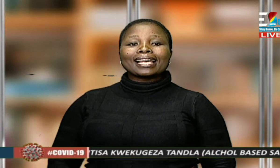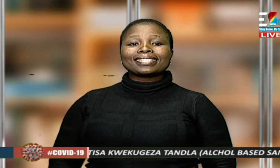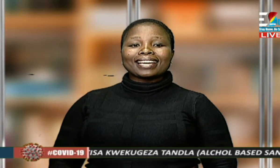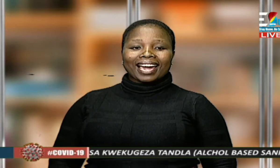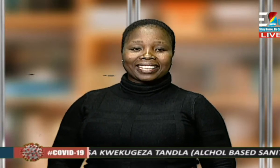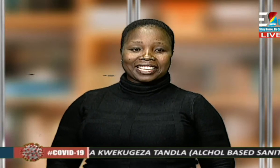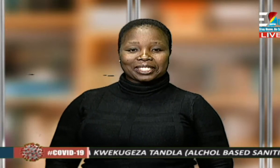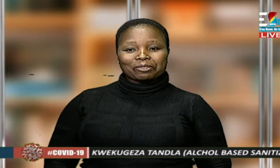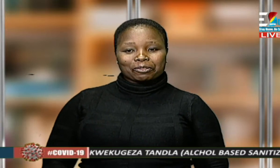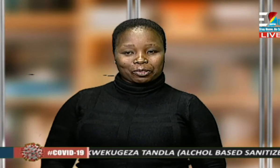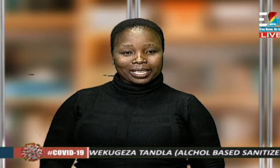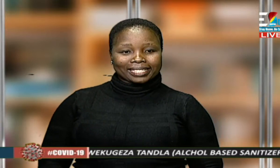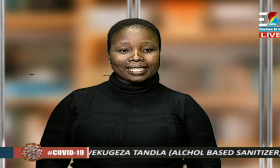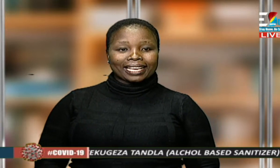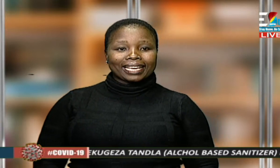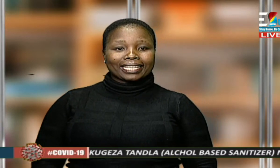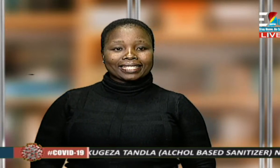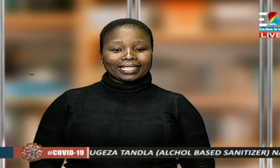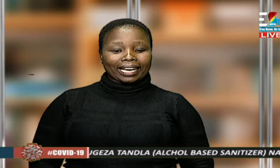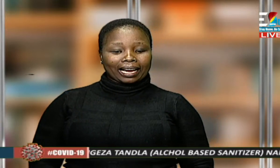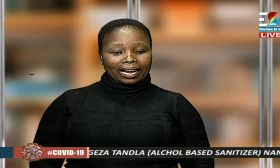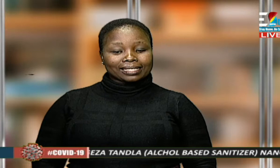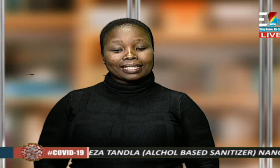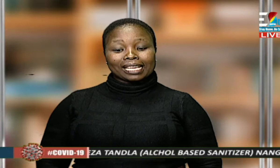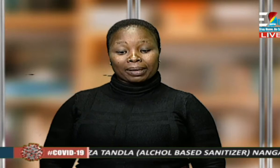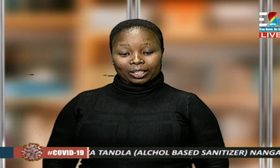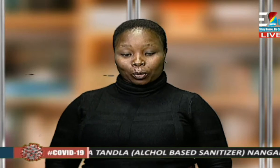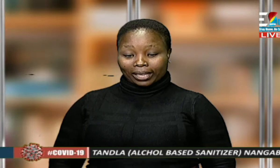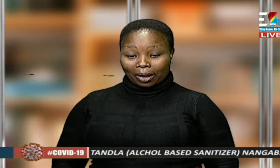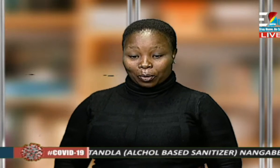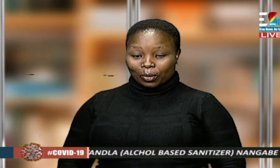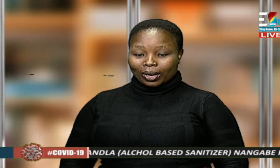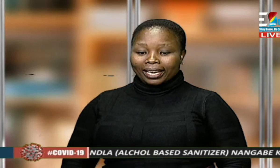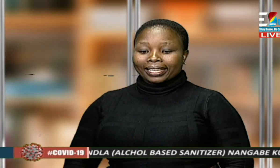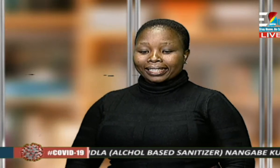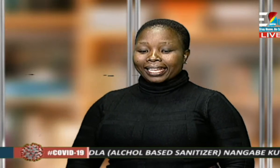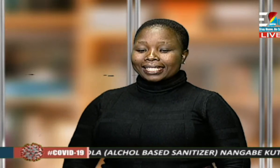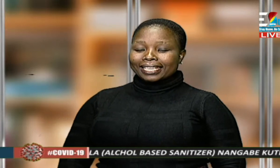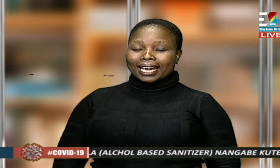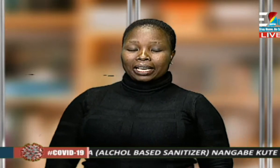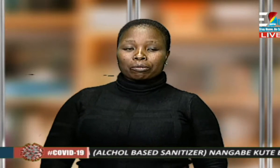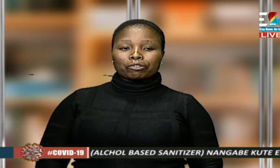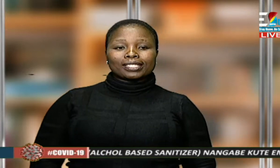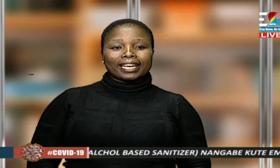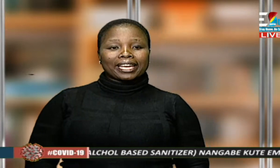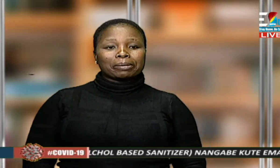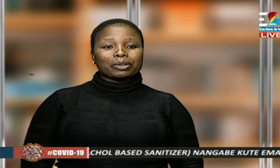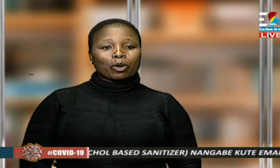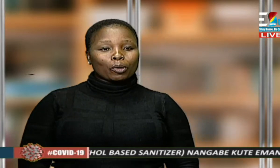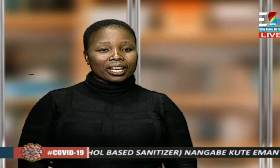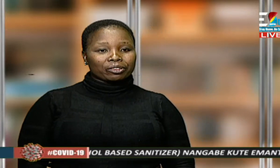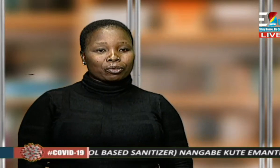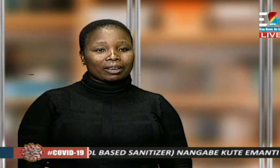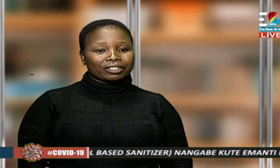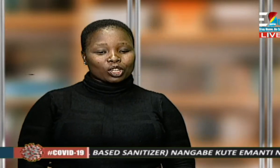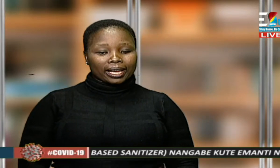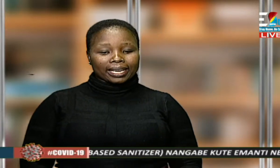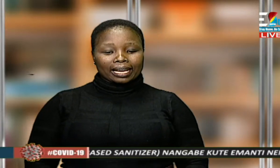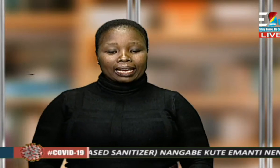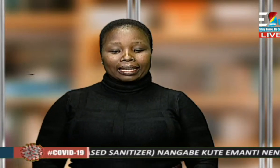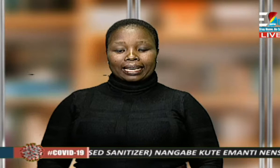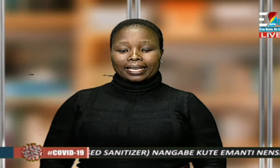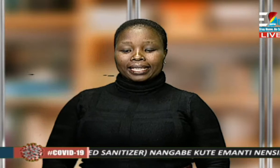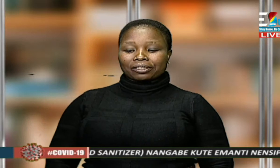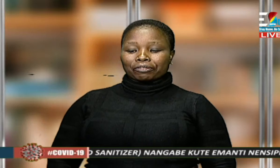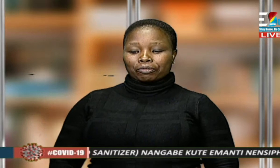ukuthi sasingani lesifundo lesihle kangaka sendzaba lecocako. Ngicela sinake ke mfundzi naye imigomo yethu